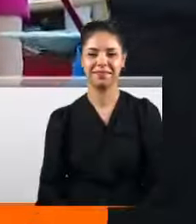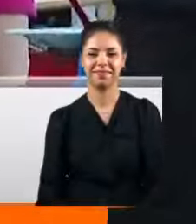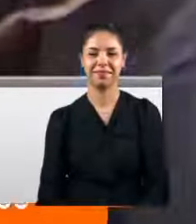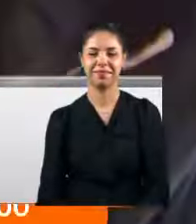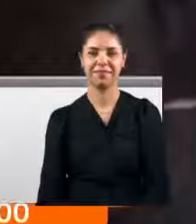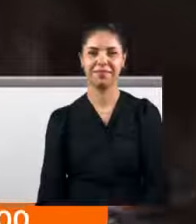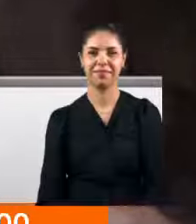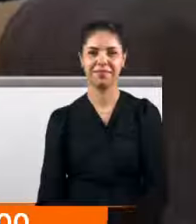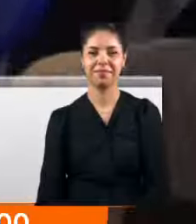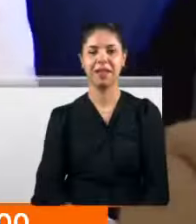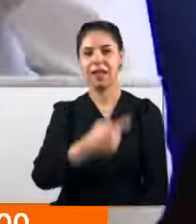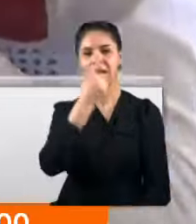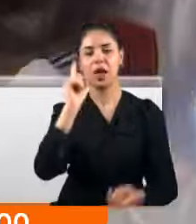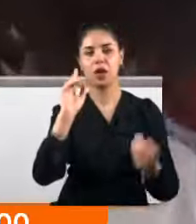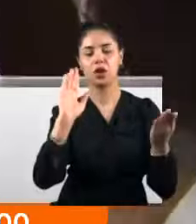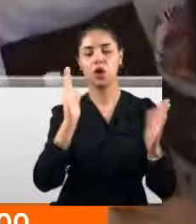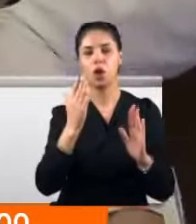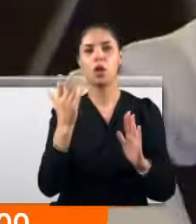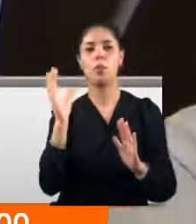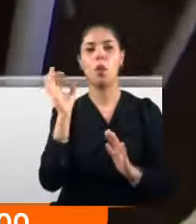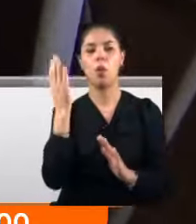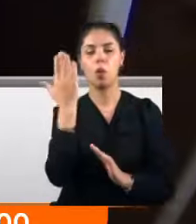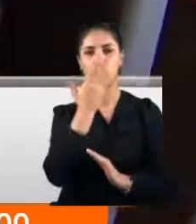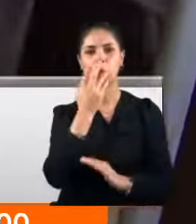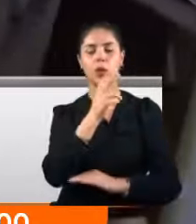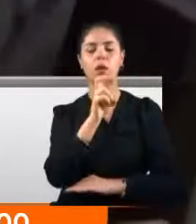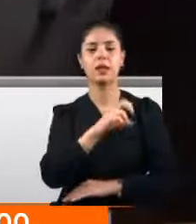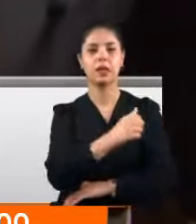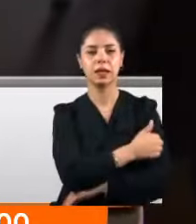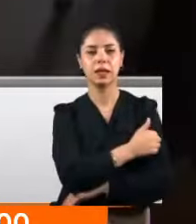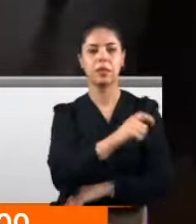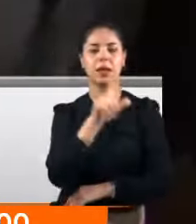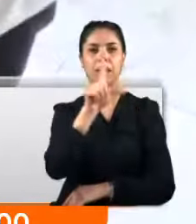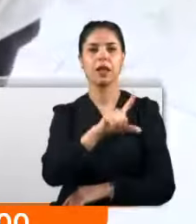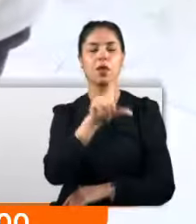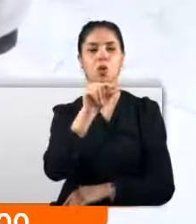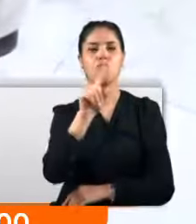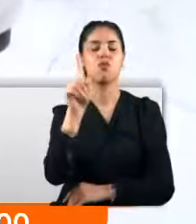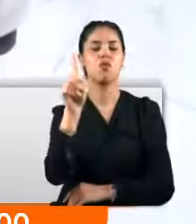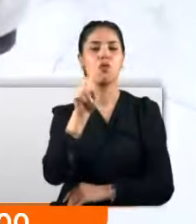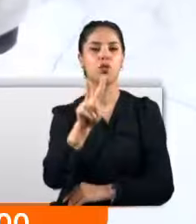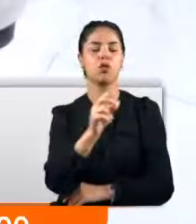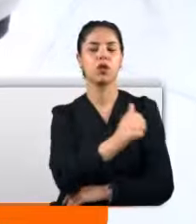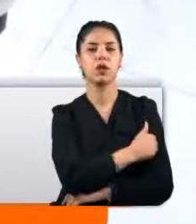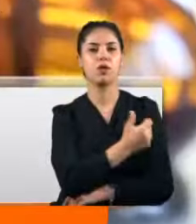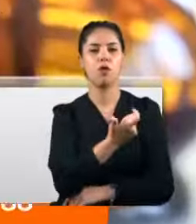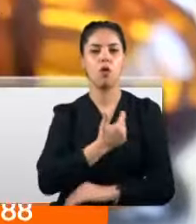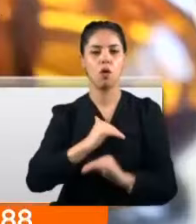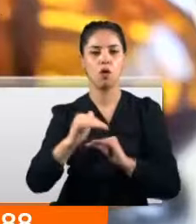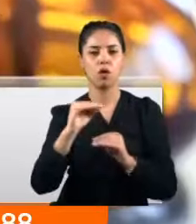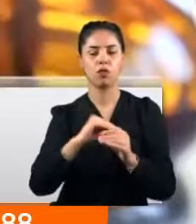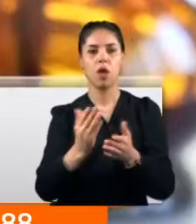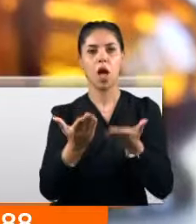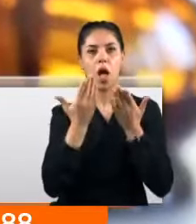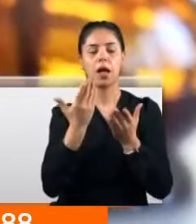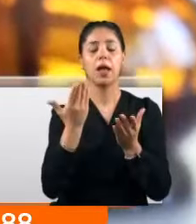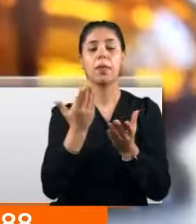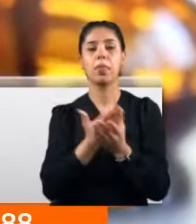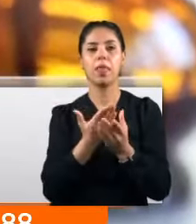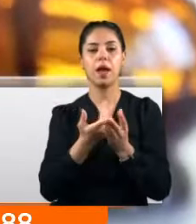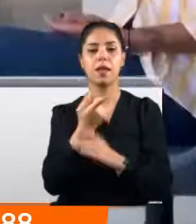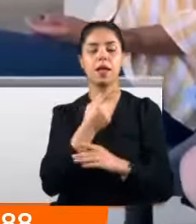yaptım Okul 8 lise 11 ve 12 sınıf öğrencileri için de akademik derslere